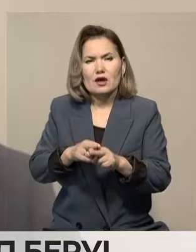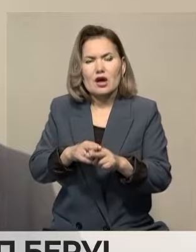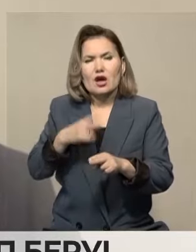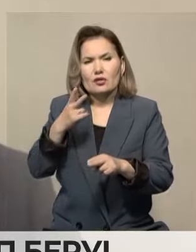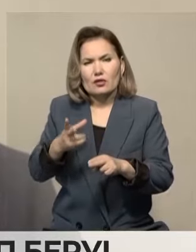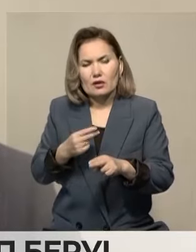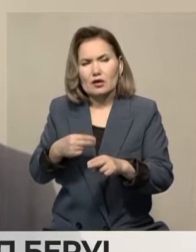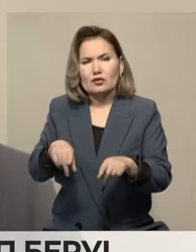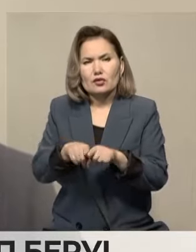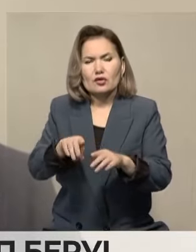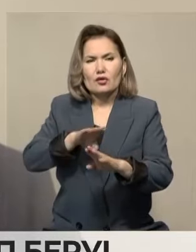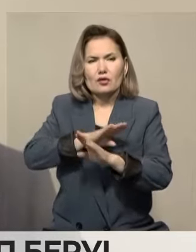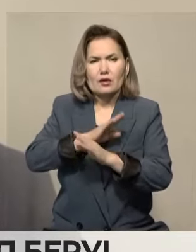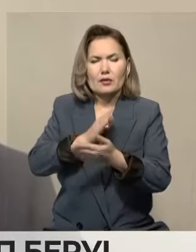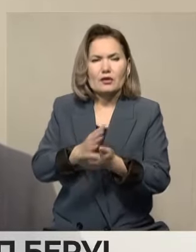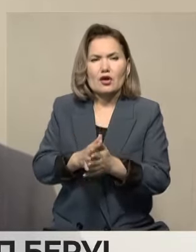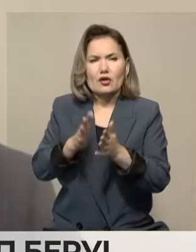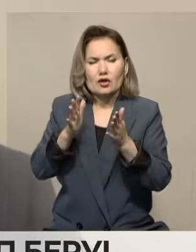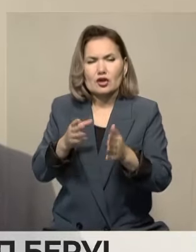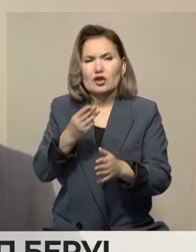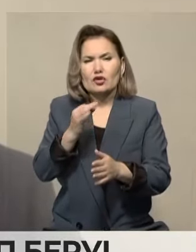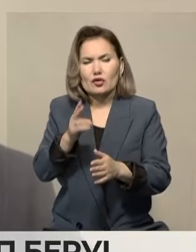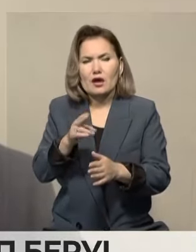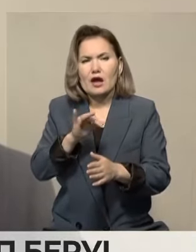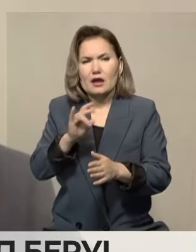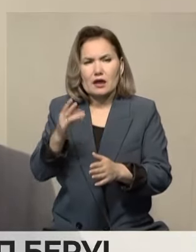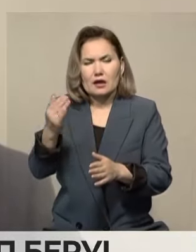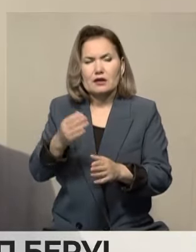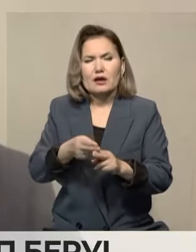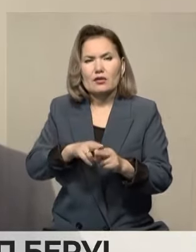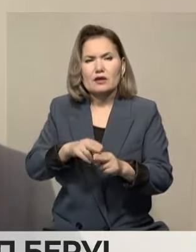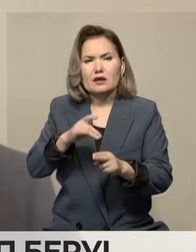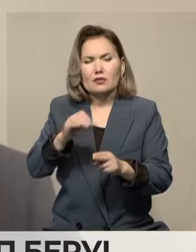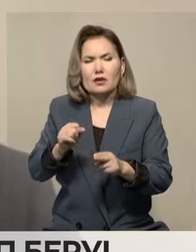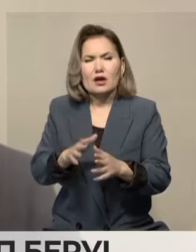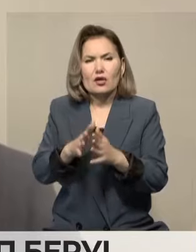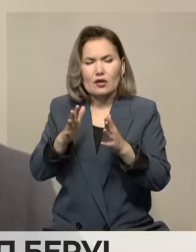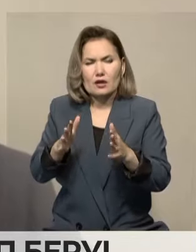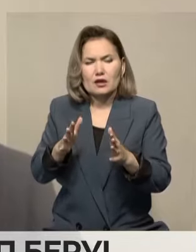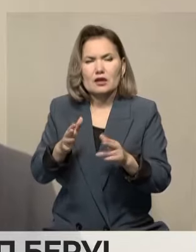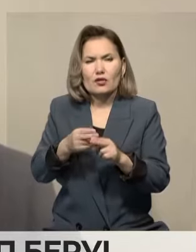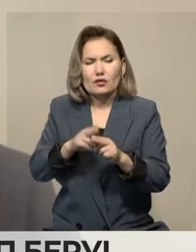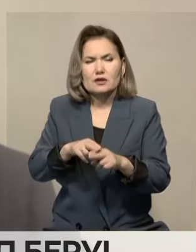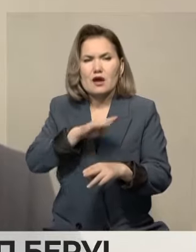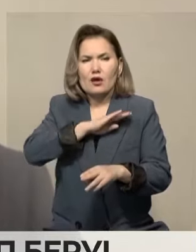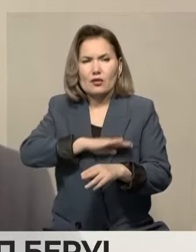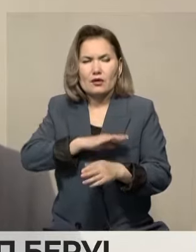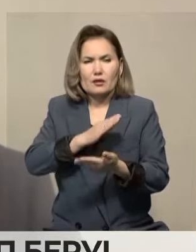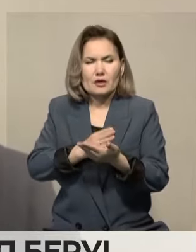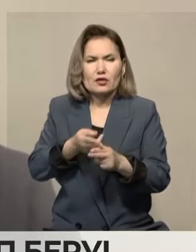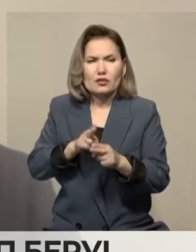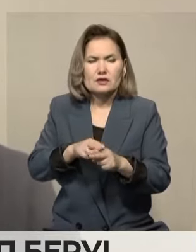деп жатыр. Бұл үлкен шок Иран үшін, Хизбулла үшін қатты әсерлері болады осы